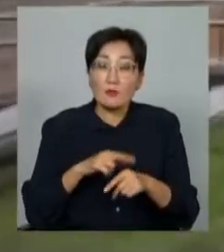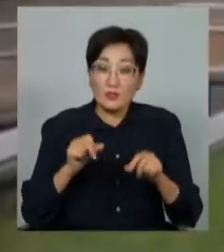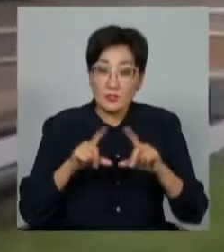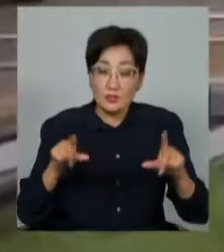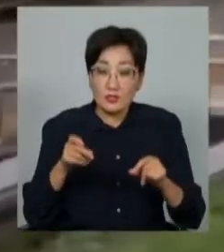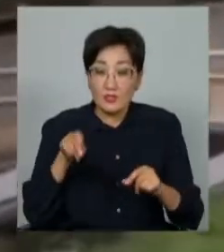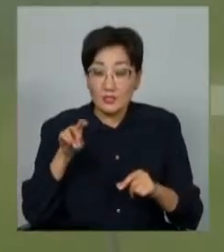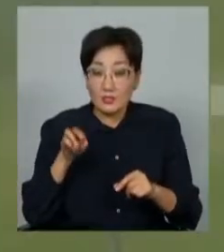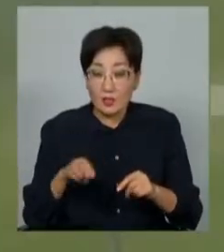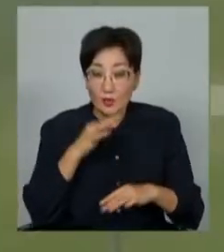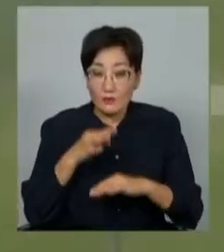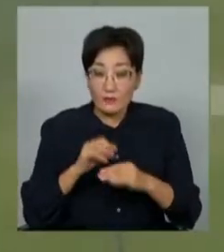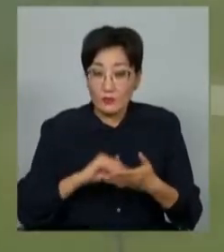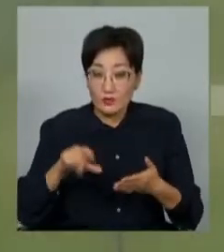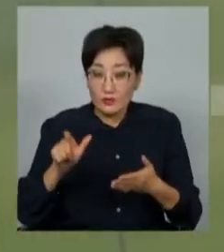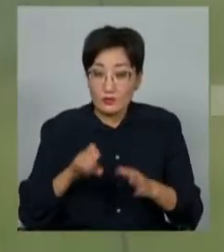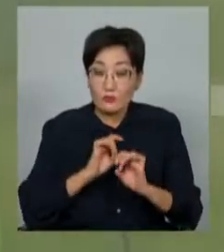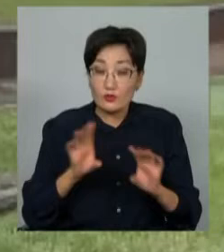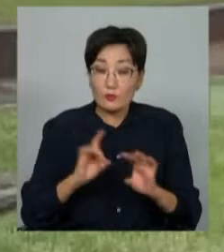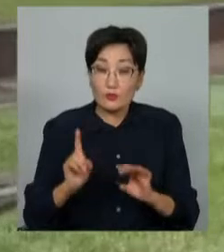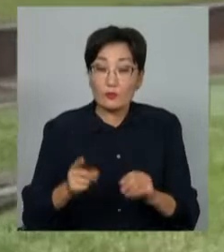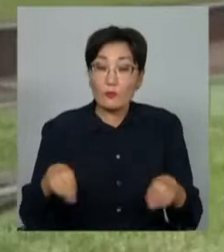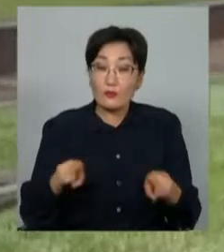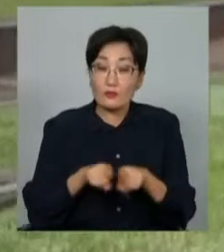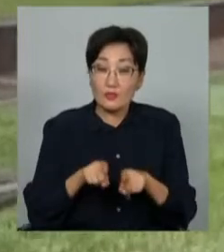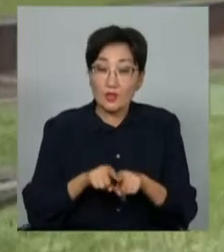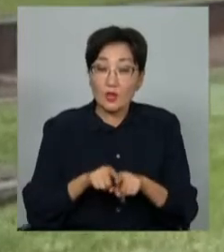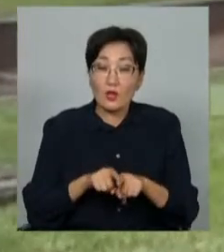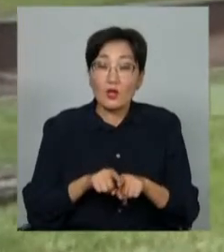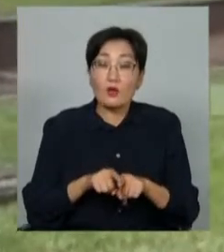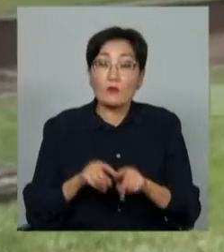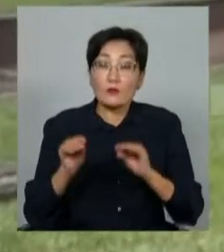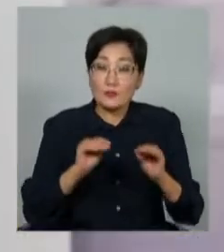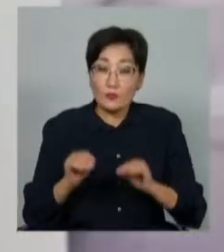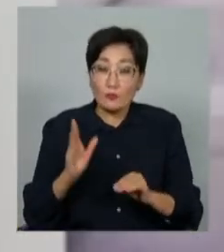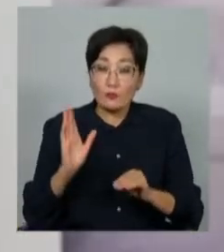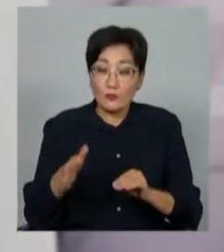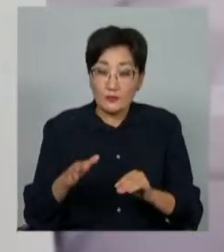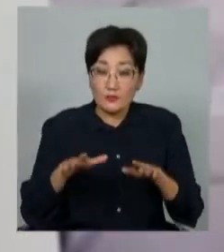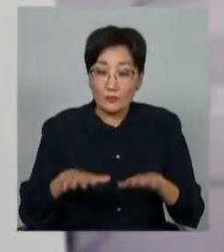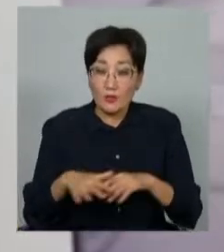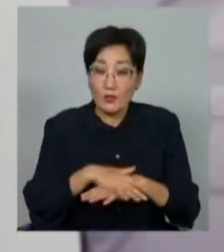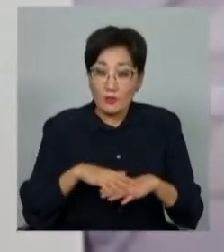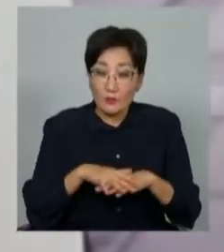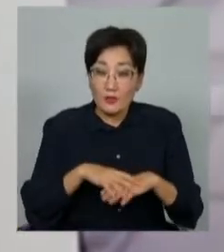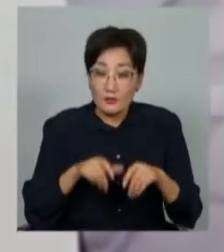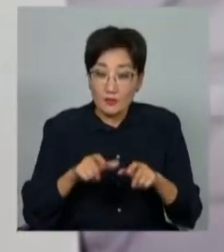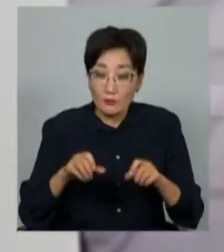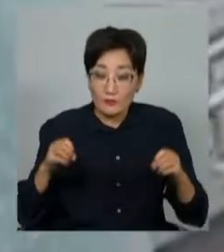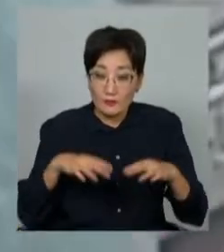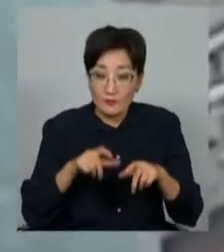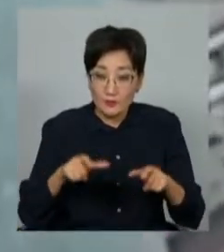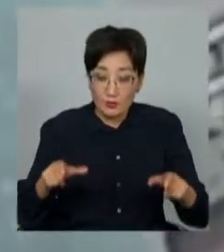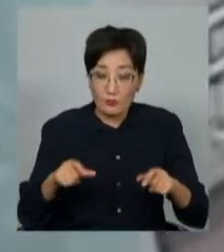Таймерденов. Отвечая на вопросы журналистов, он рассказал, что подобные приспособления будут расположены в местах массового скопления людей. На